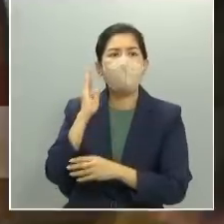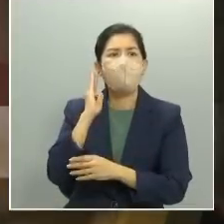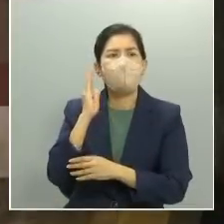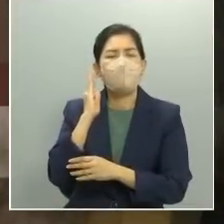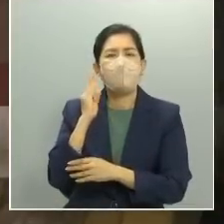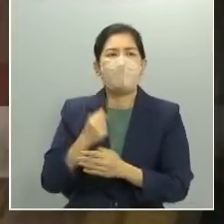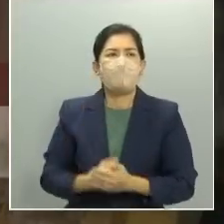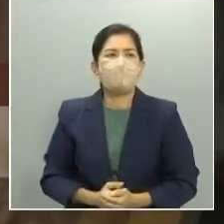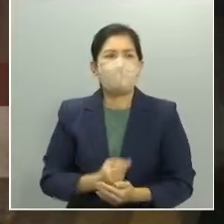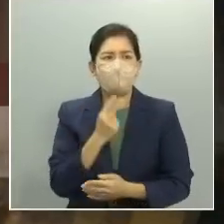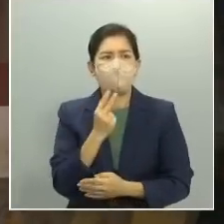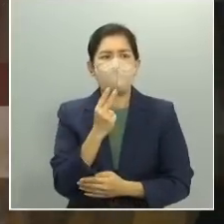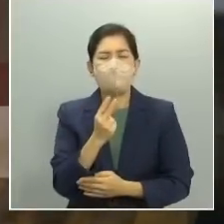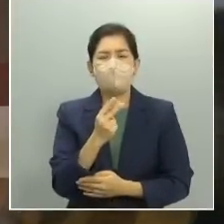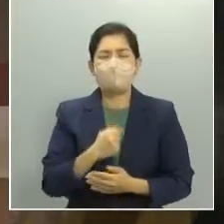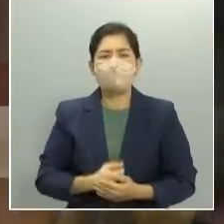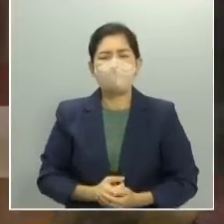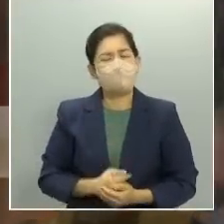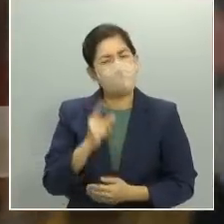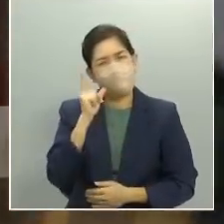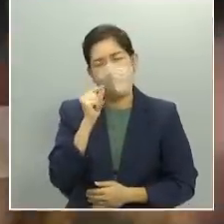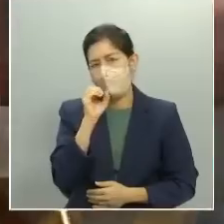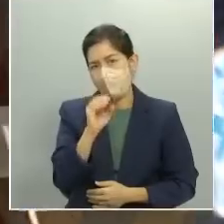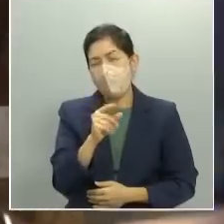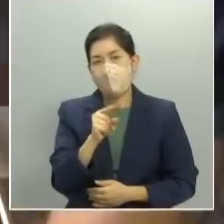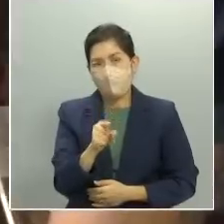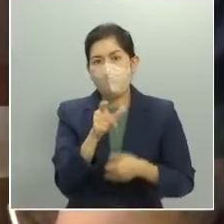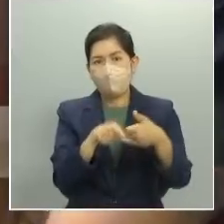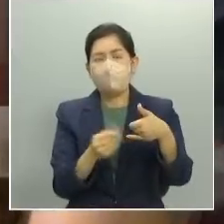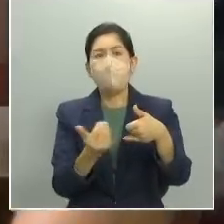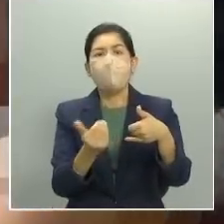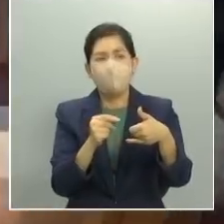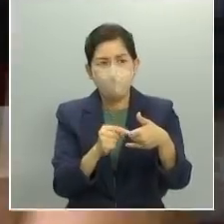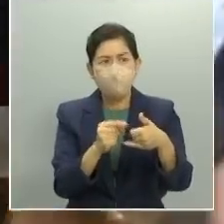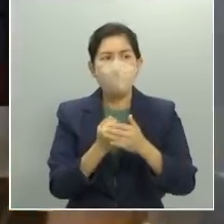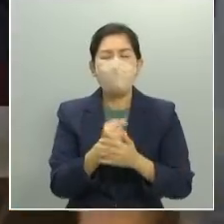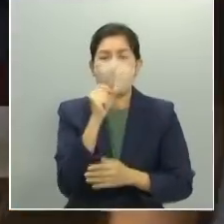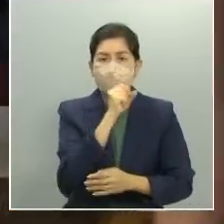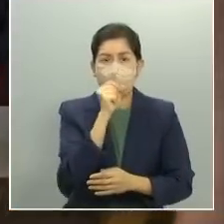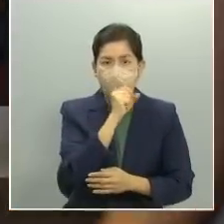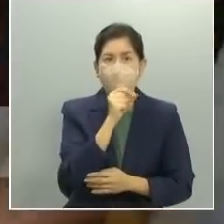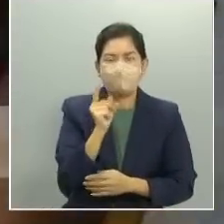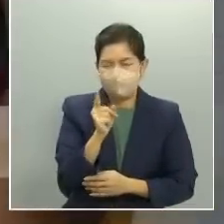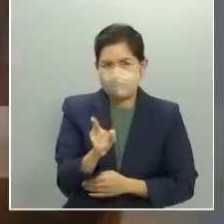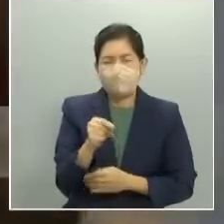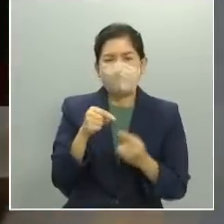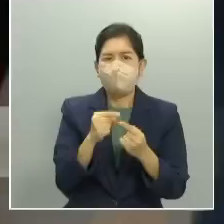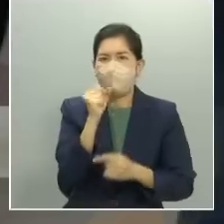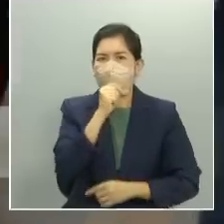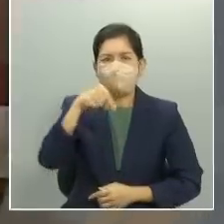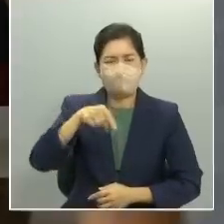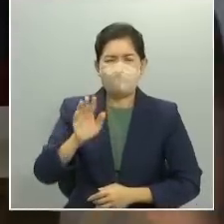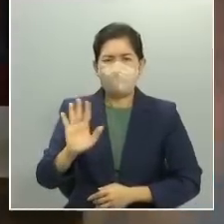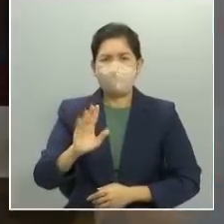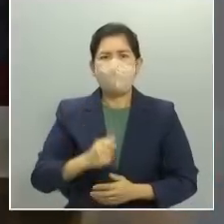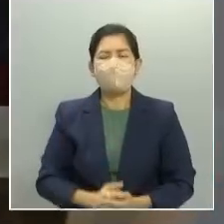ภาพก็เป็นอย่างที่เห็นคุณแม่บอกว่าลูกชายมาร้องเพลงแทนเพื่อนนะ ใช่ปกติไม่ได้ร้องที่นี่ค่ะเขารับงานที่อื่นคืนเกิ